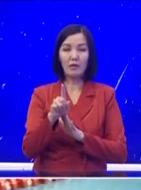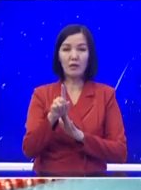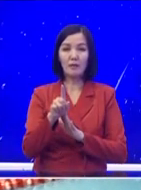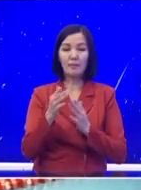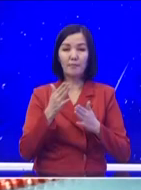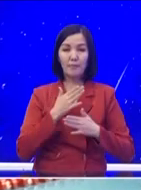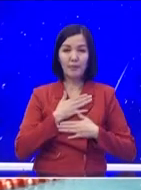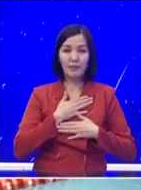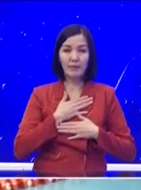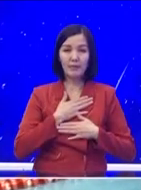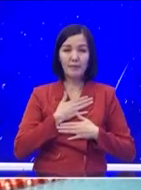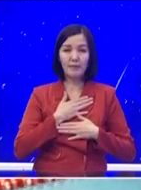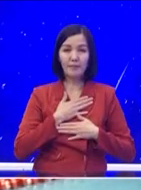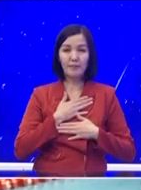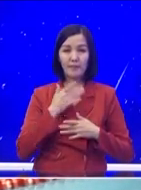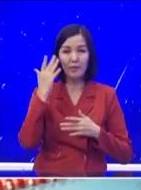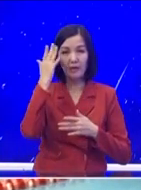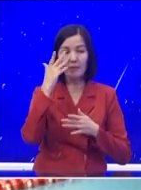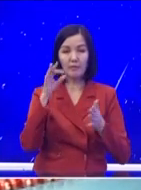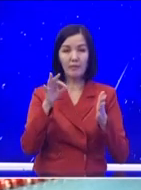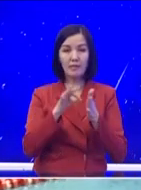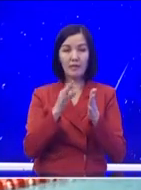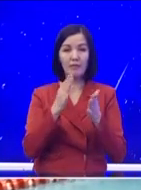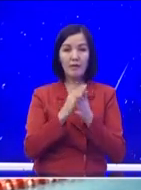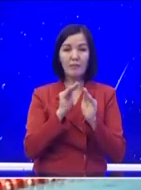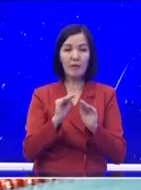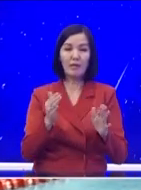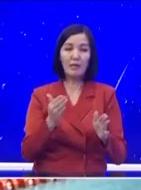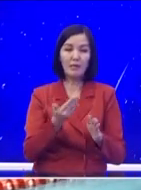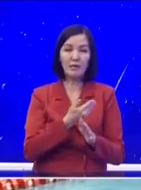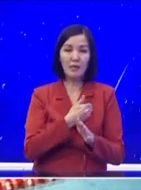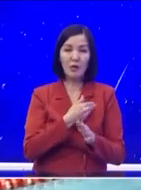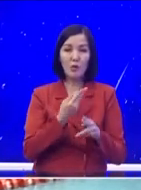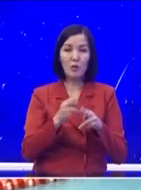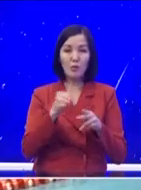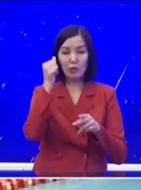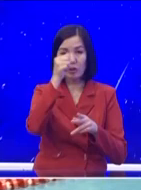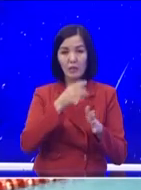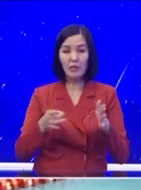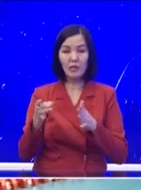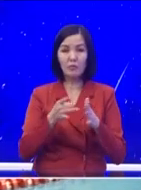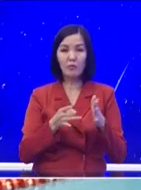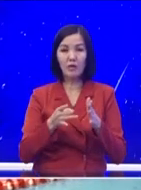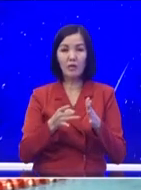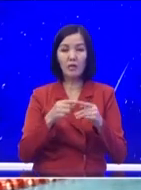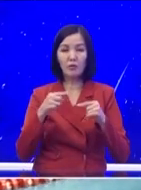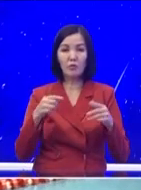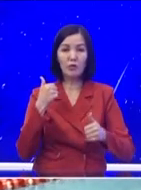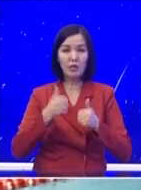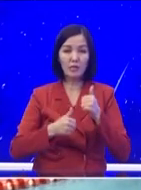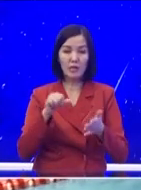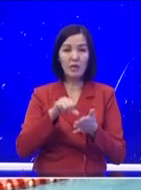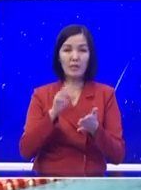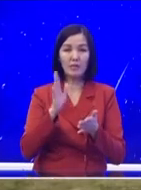біз арманымыз бар, балалар талап етеміз. Енді осы жылда республикаларға, турнирларға шығарамыз